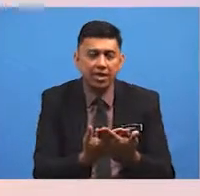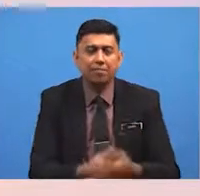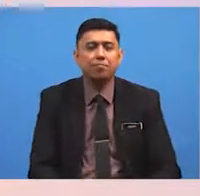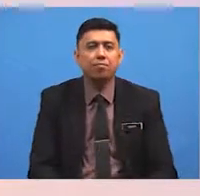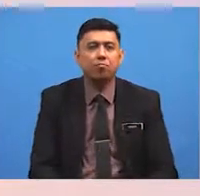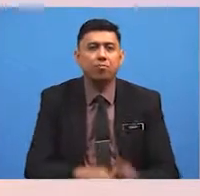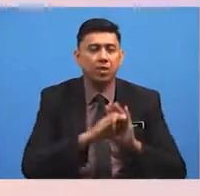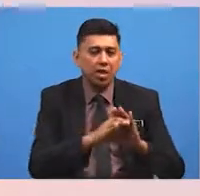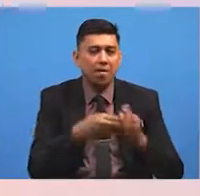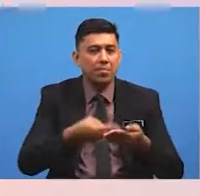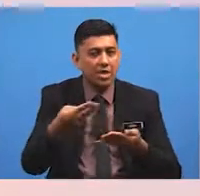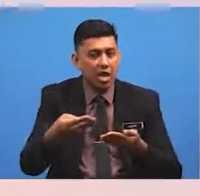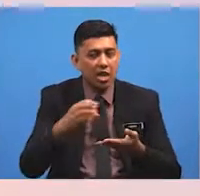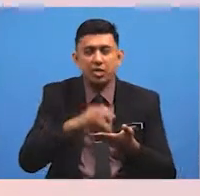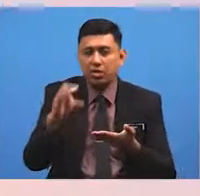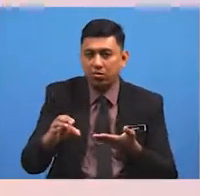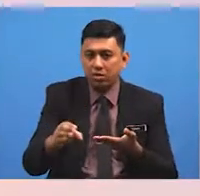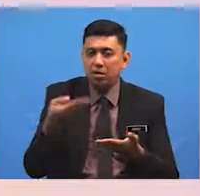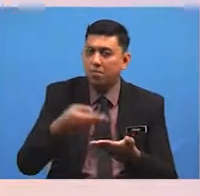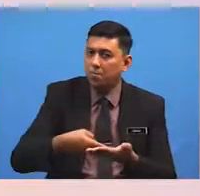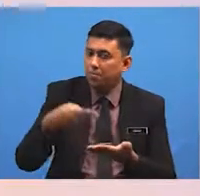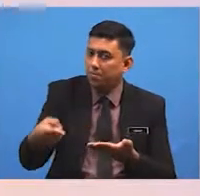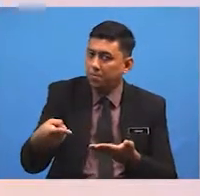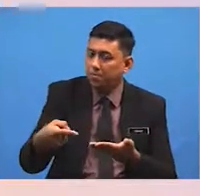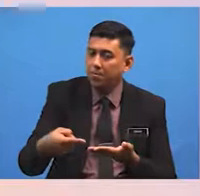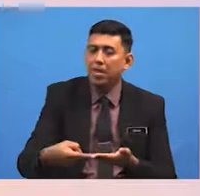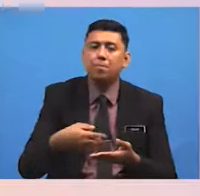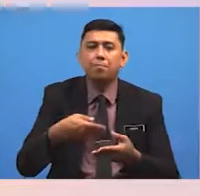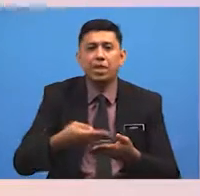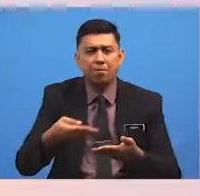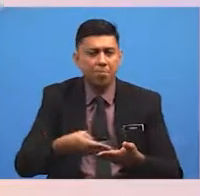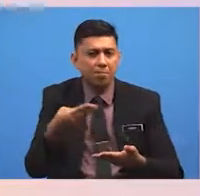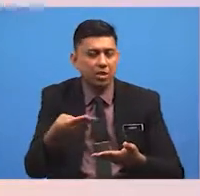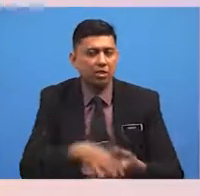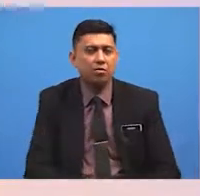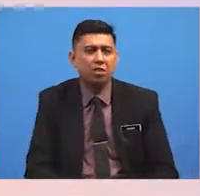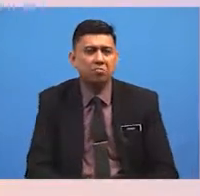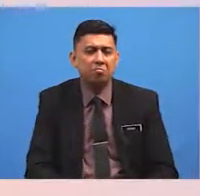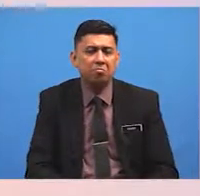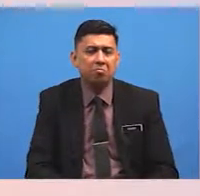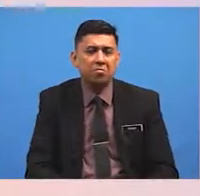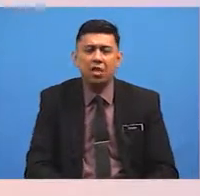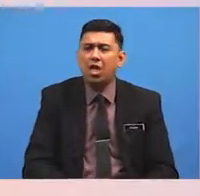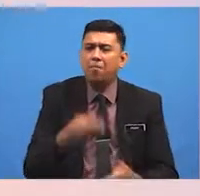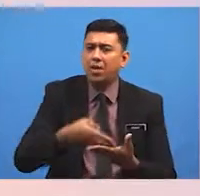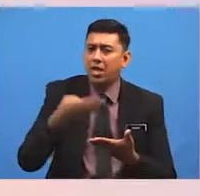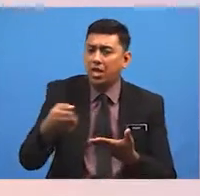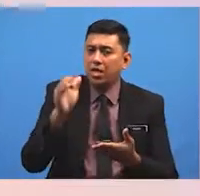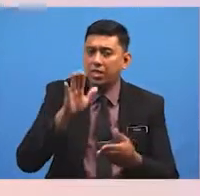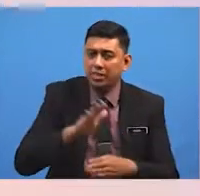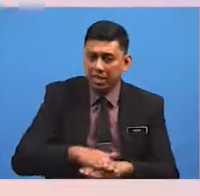pilihan tunai bayaran kepada pemegang bayaran atas belanja operasi